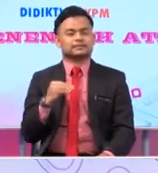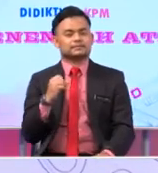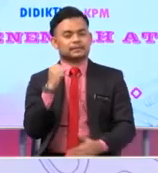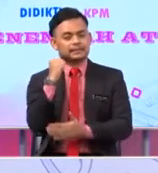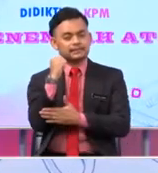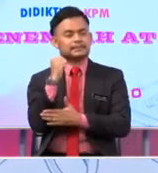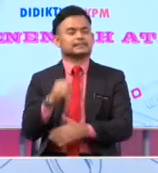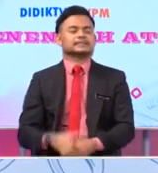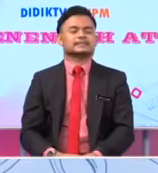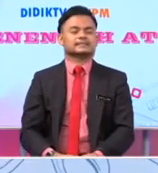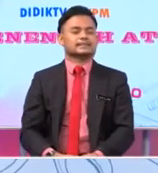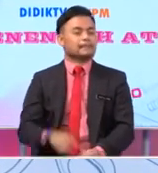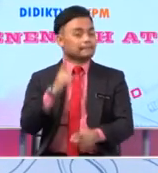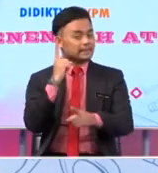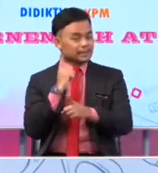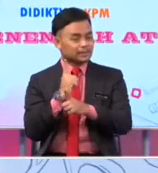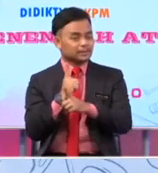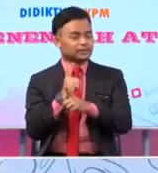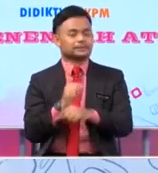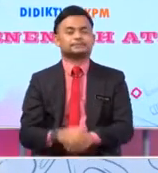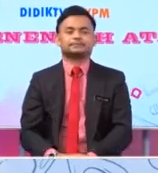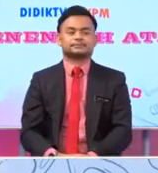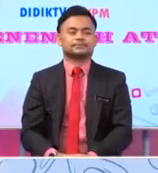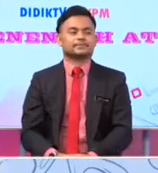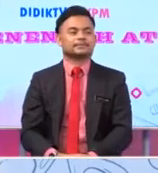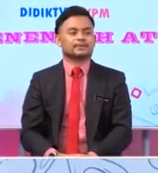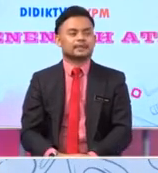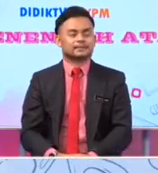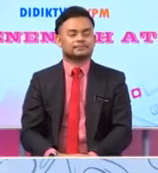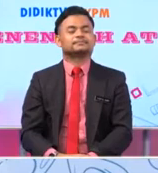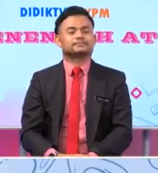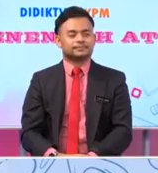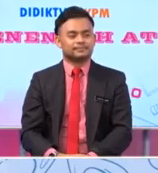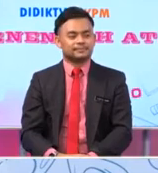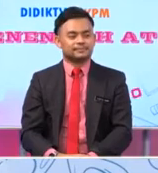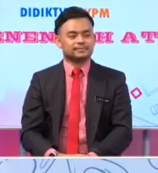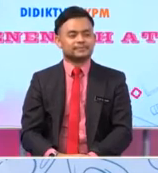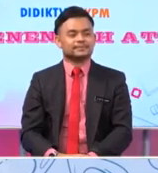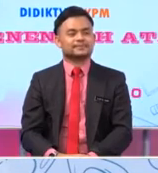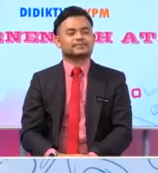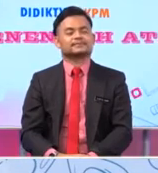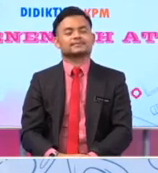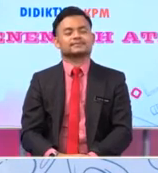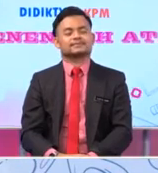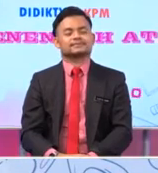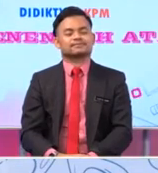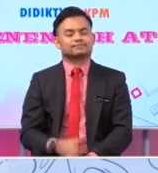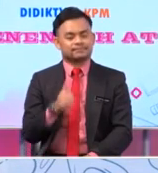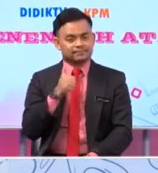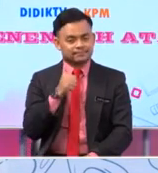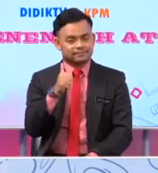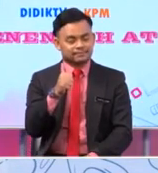betul ya oke jawaban d adalah betul oke dapat lagi